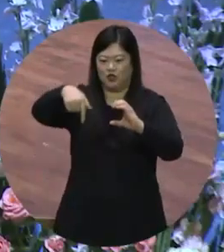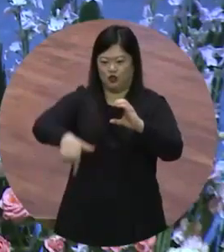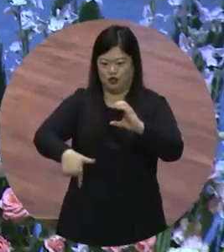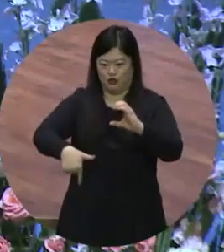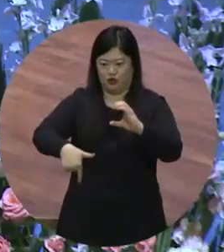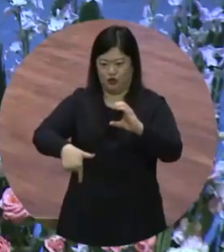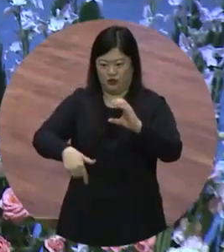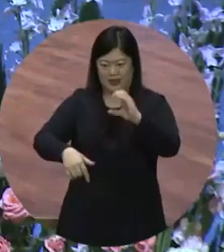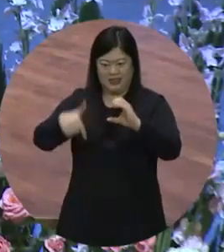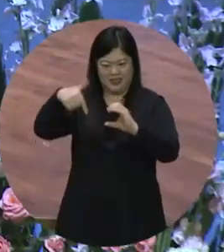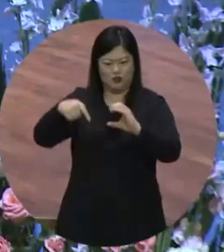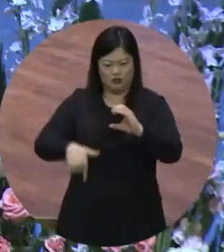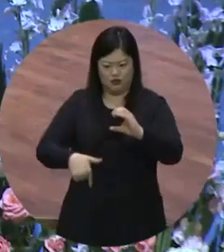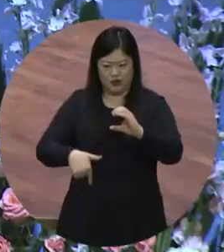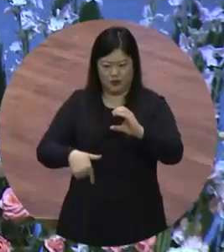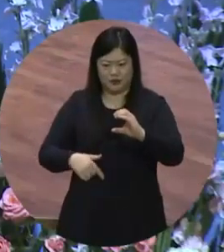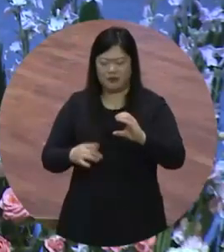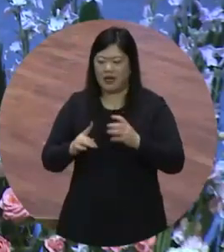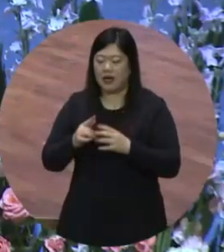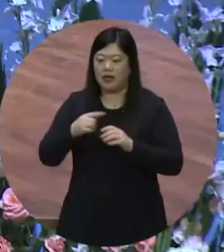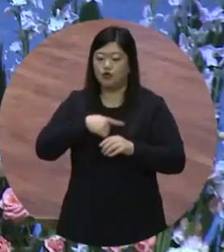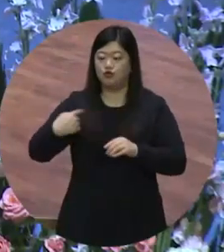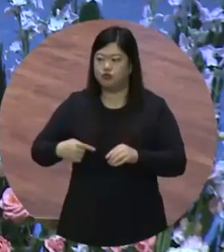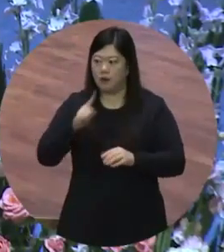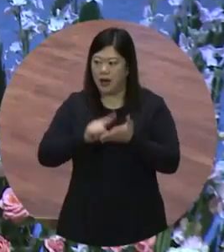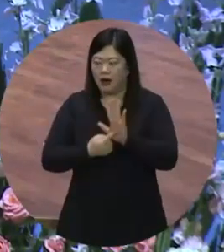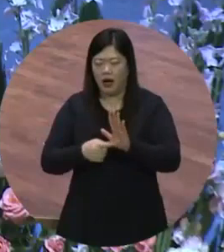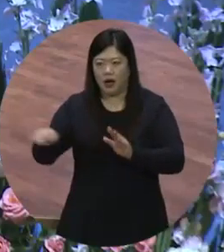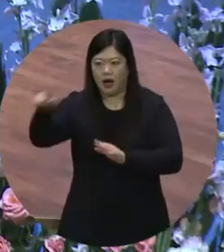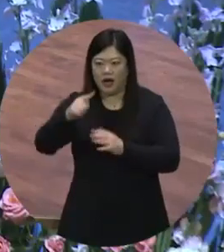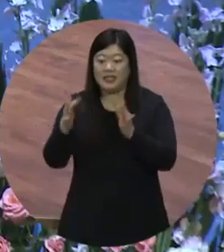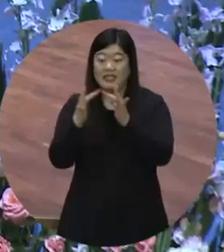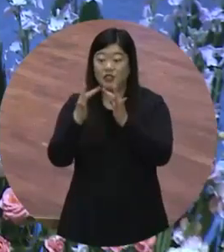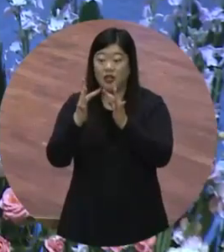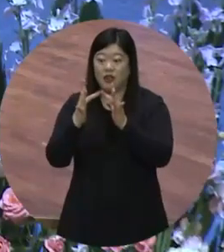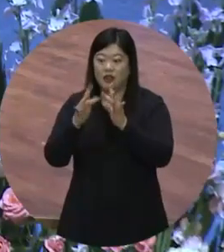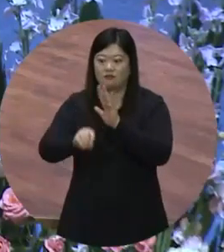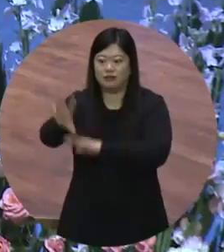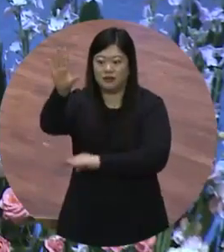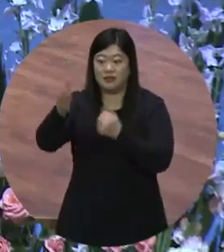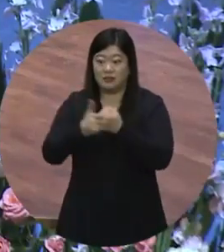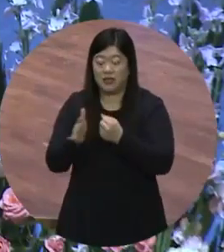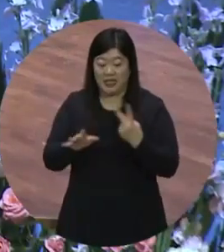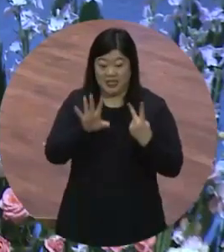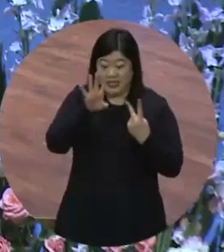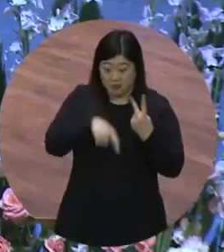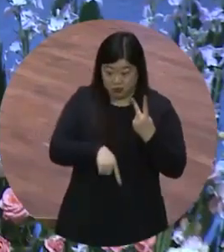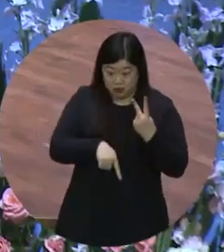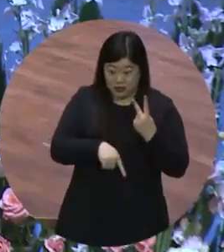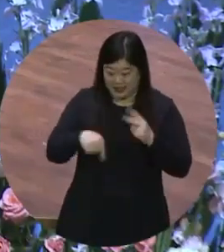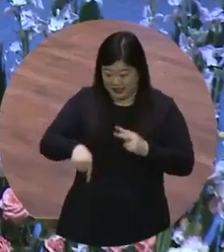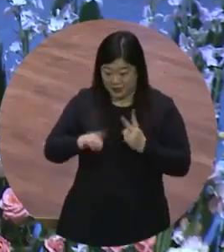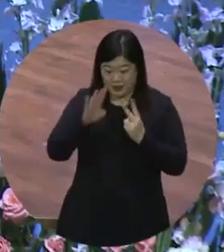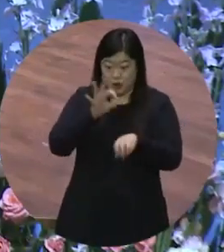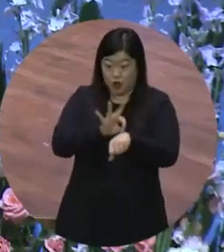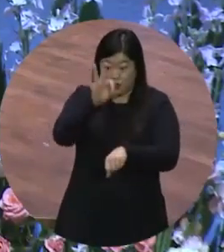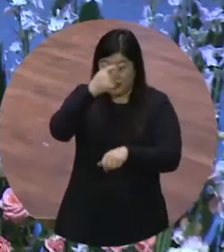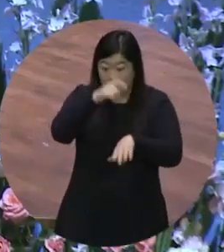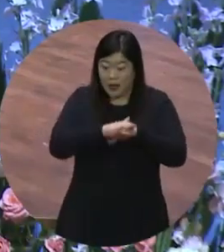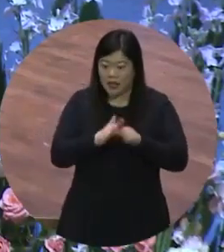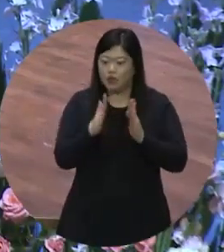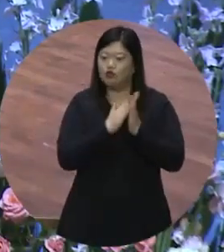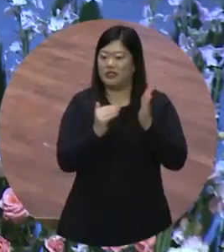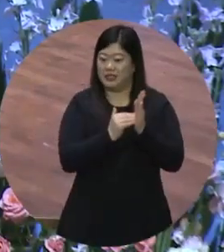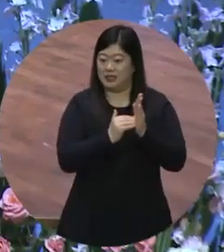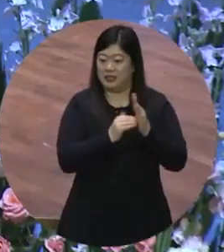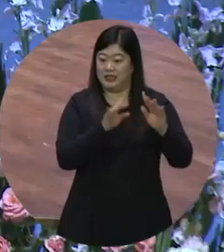말 안 하겠어. 지금 같이 예배 드리고 있다고. 3부 예배 드립니다. 거기는. 2부는 우리 오클랜드 여운교회 포함해서 해외에서 예배